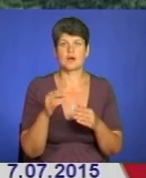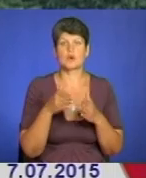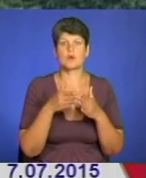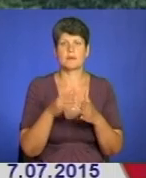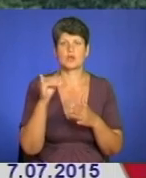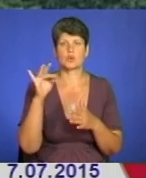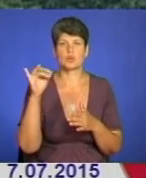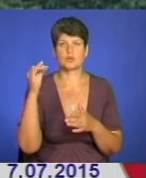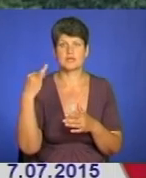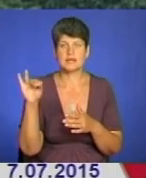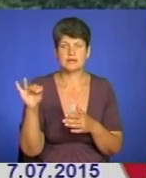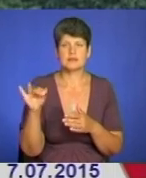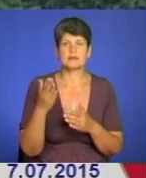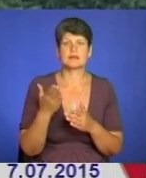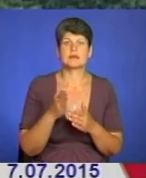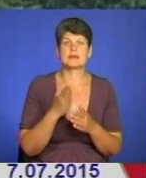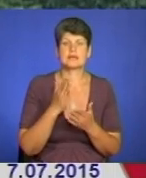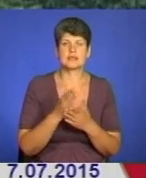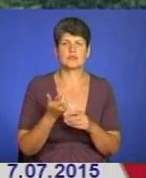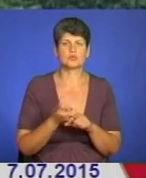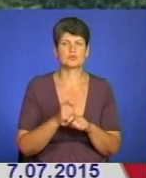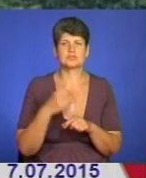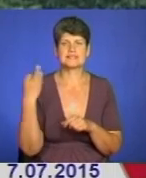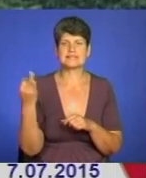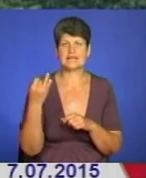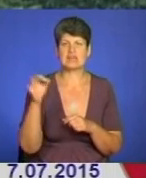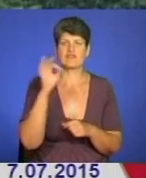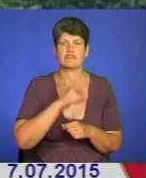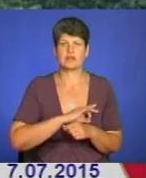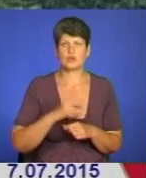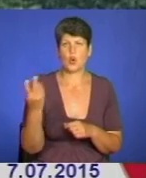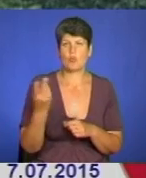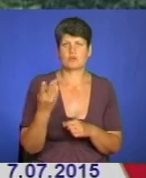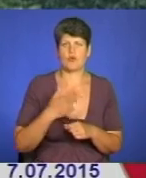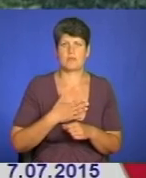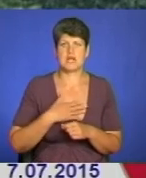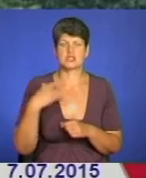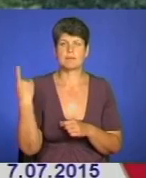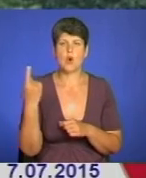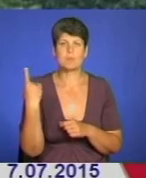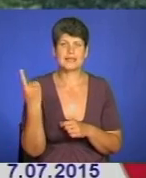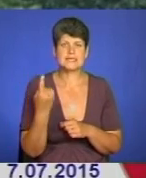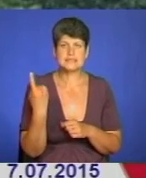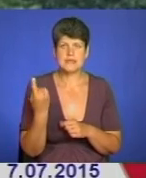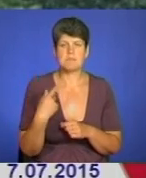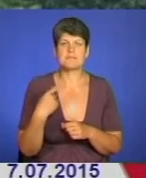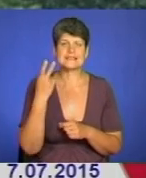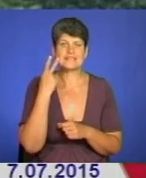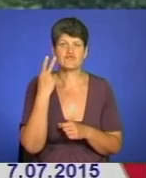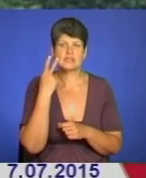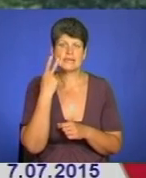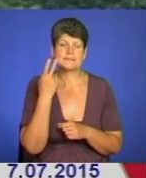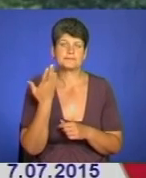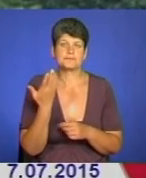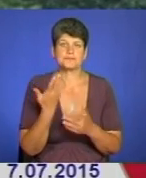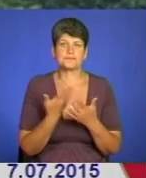він абсолютно цікавий і вигідний обидвом нашим областям. Ми завжди, скажімо